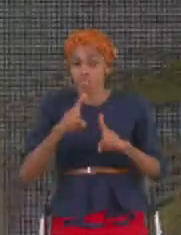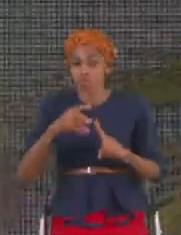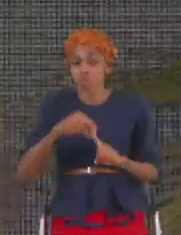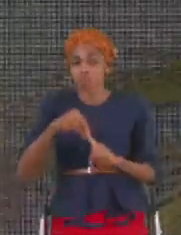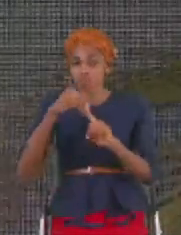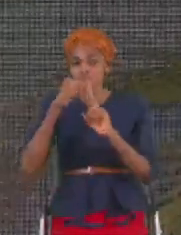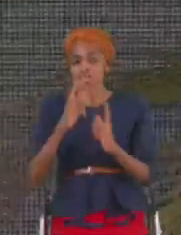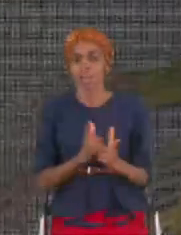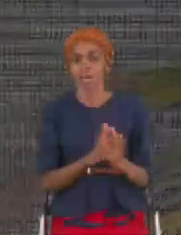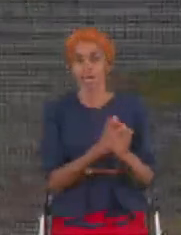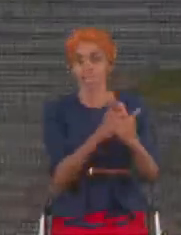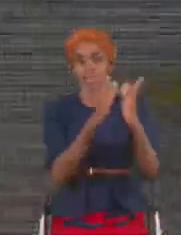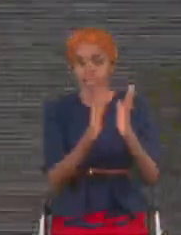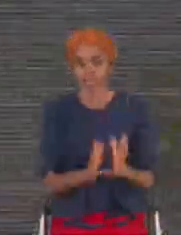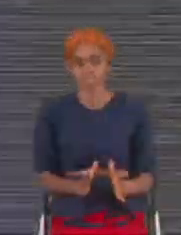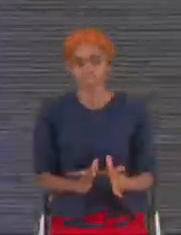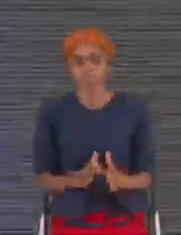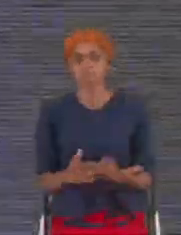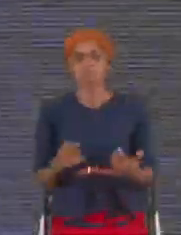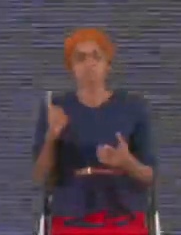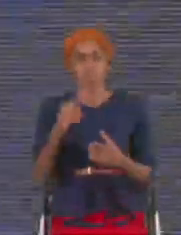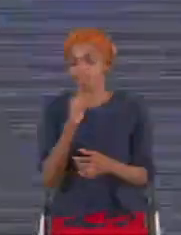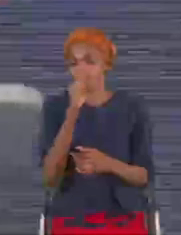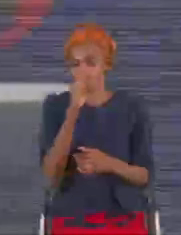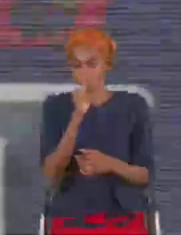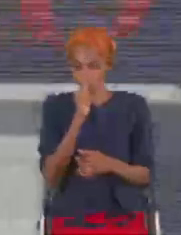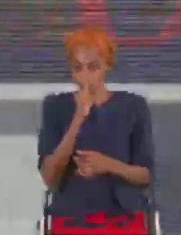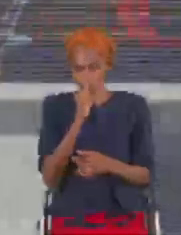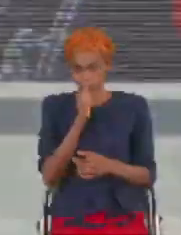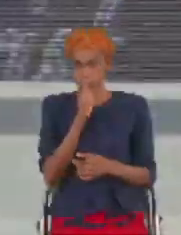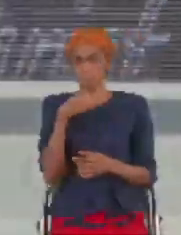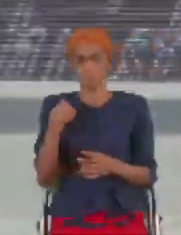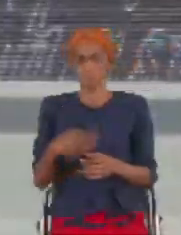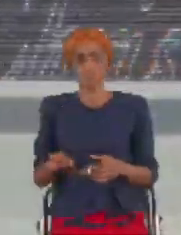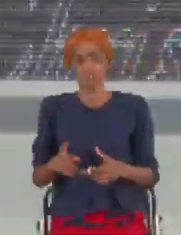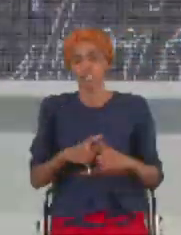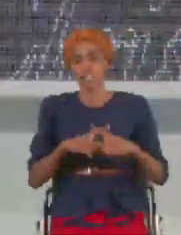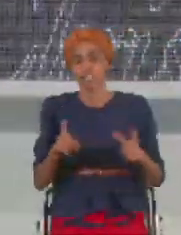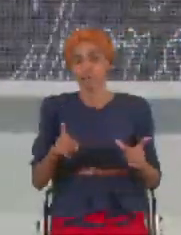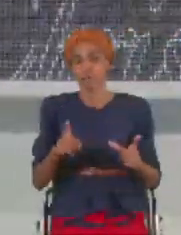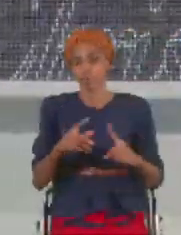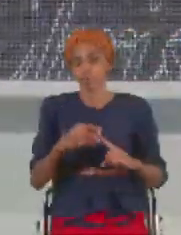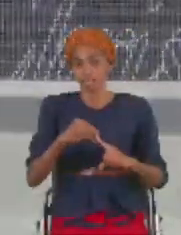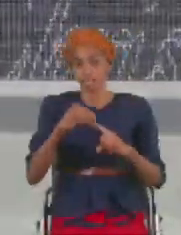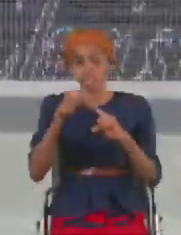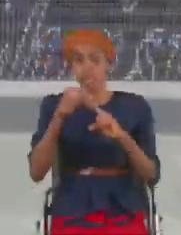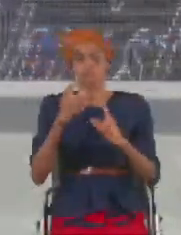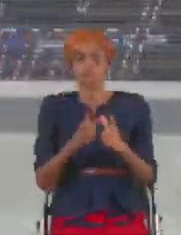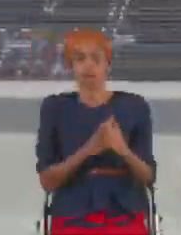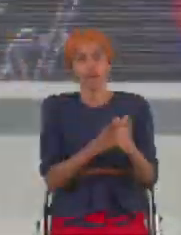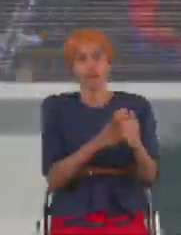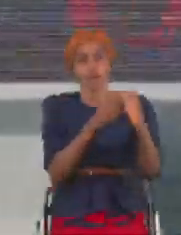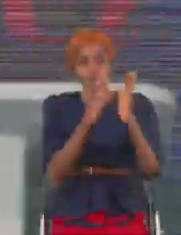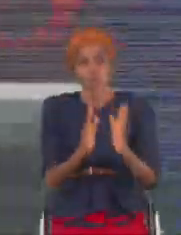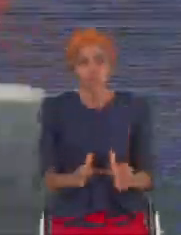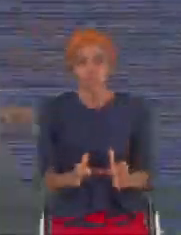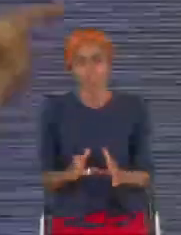distinguer d'athlètes la persévérance des athlètes distinguer alors